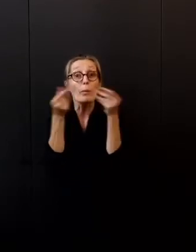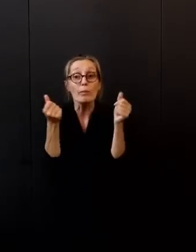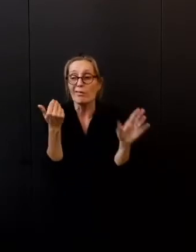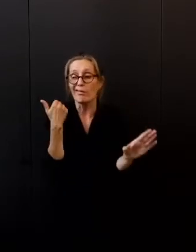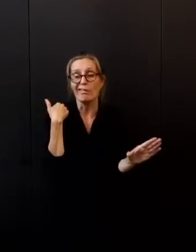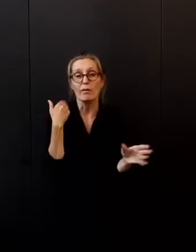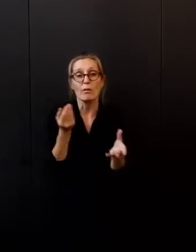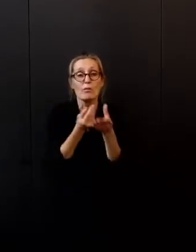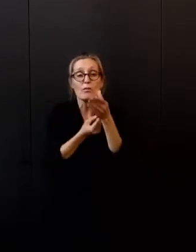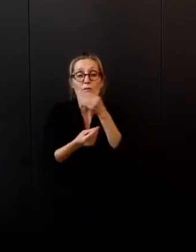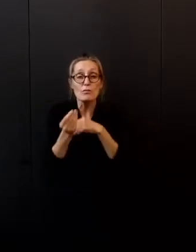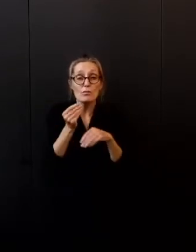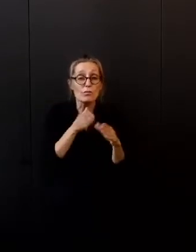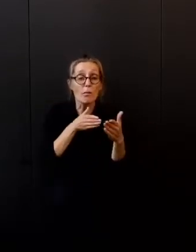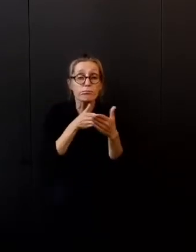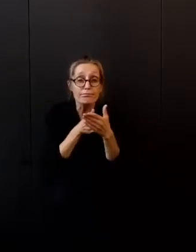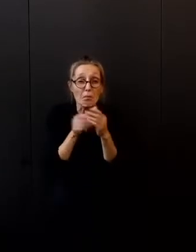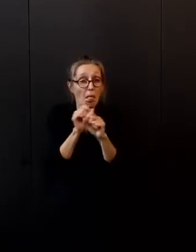d'accès.